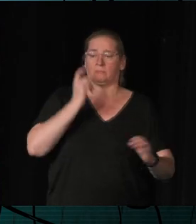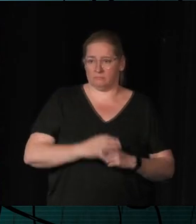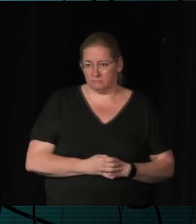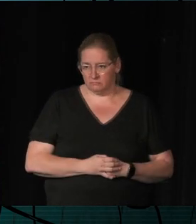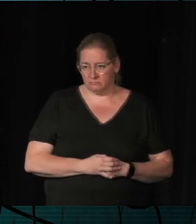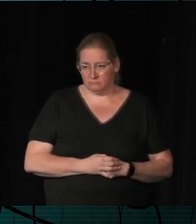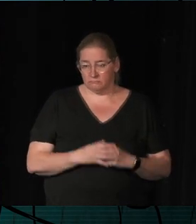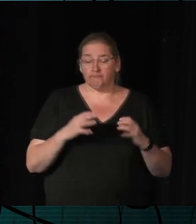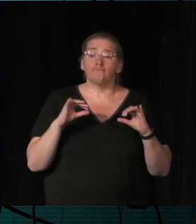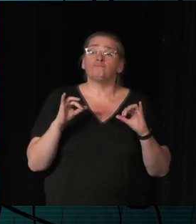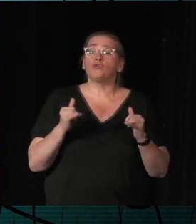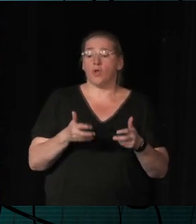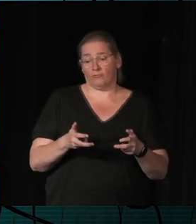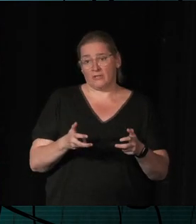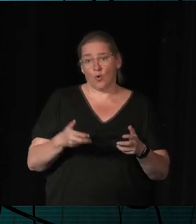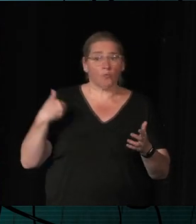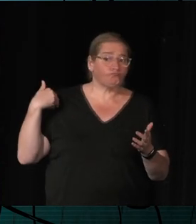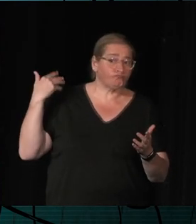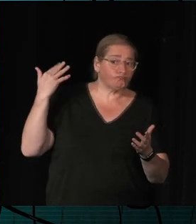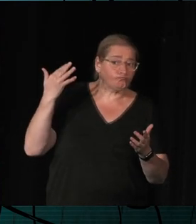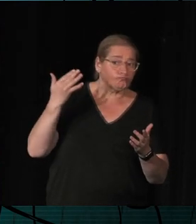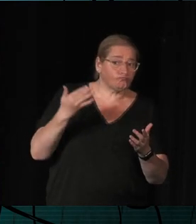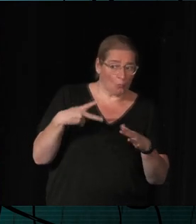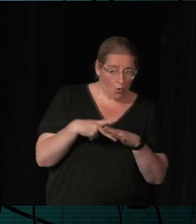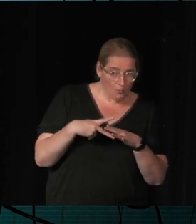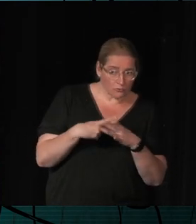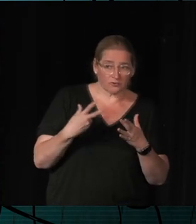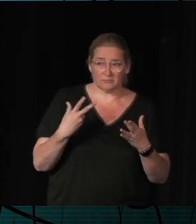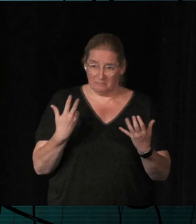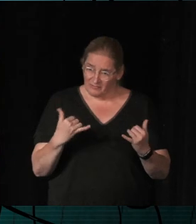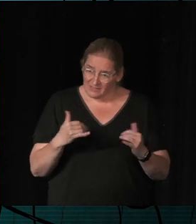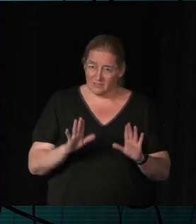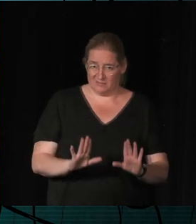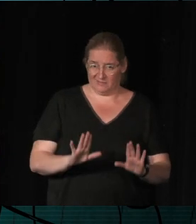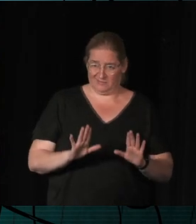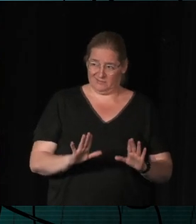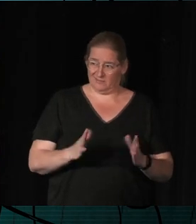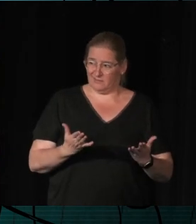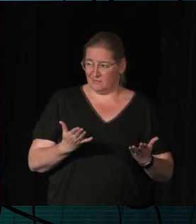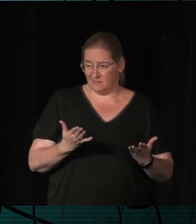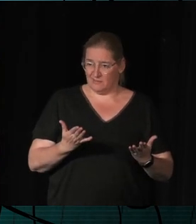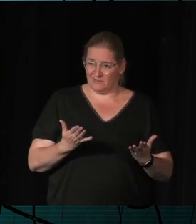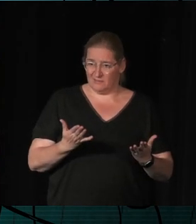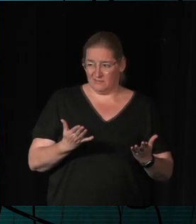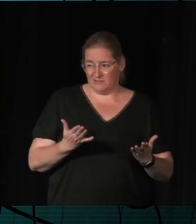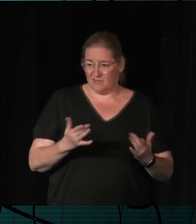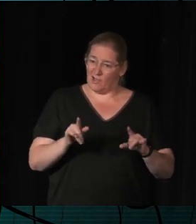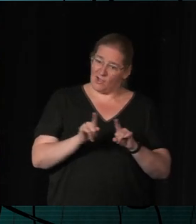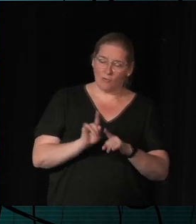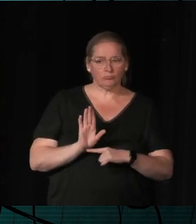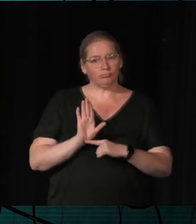plus. Tu vois, je sais pas ce que vous en dites, mais on doit encore sortir beaucoup les rames quoi, pour légitimer le